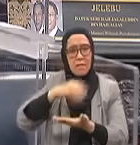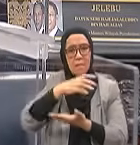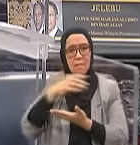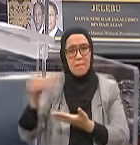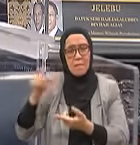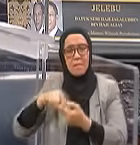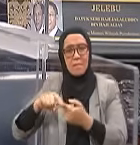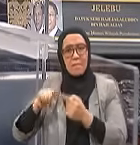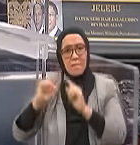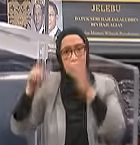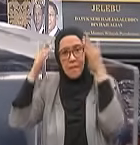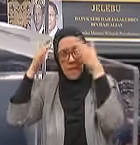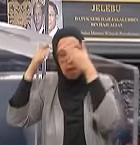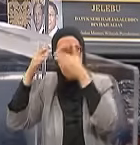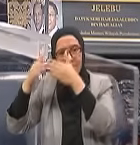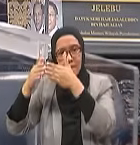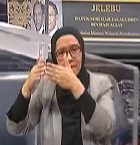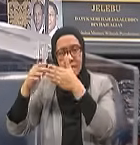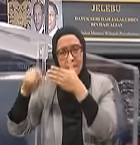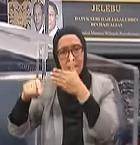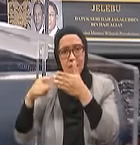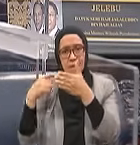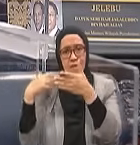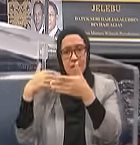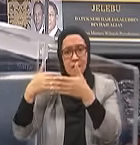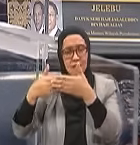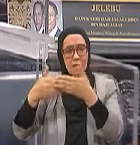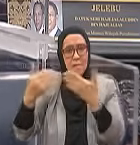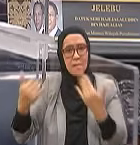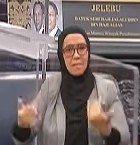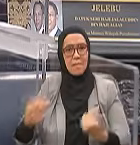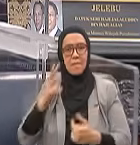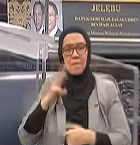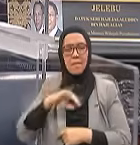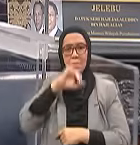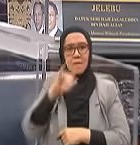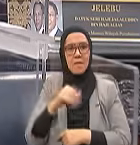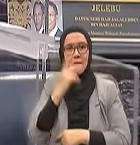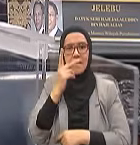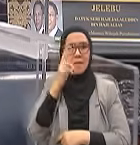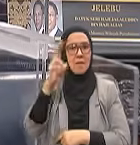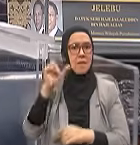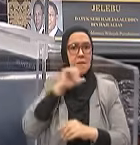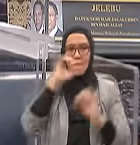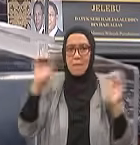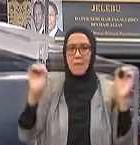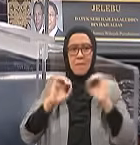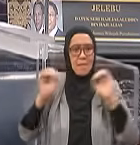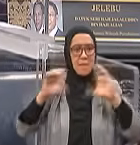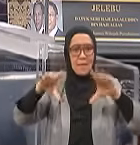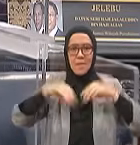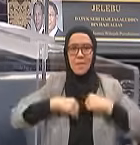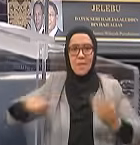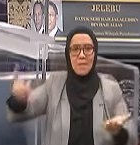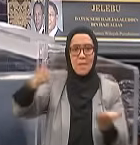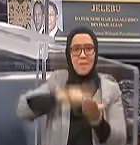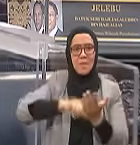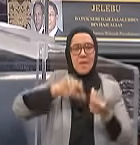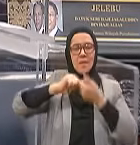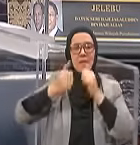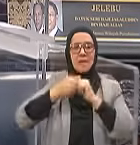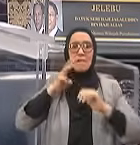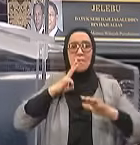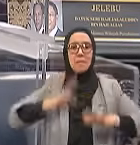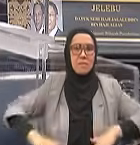Syahrini setakat ini jko sebenarnya belum lagi menerima laporan mengenai masalah banjir yang melibatkan kawasan